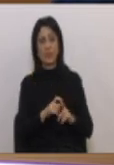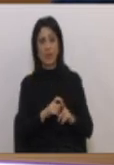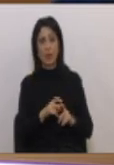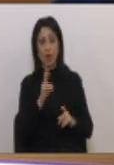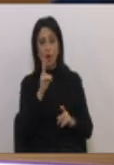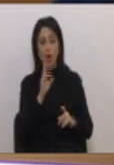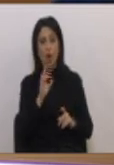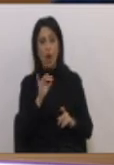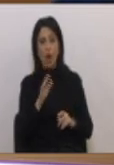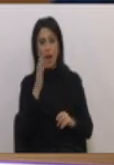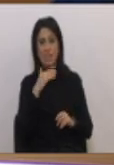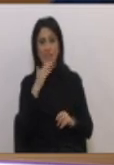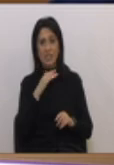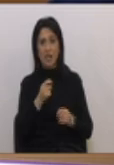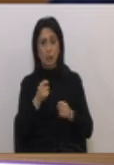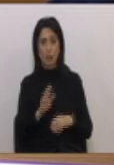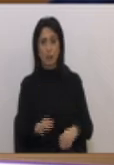Coca ყოველთვის წყალს არ მოი